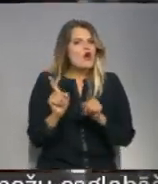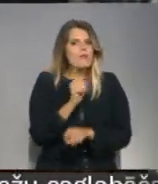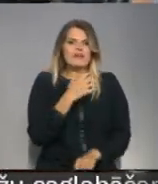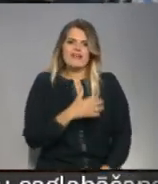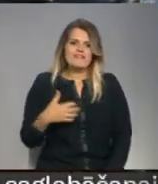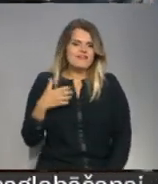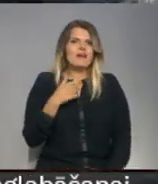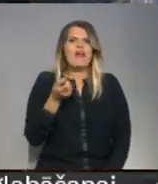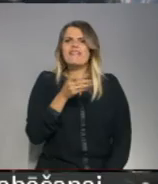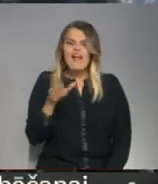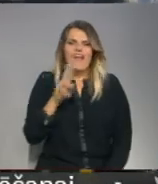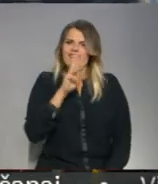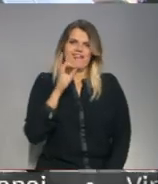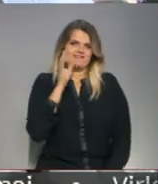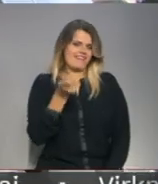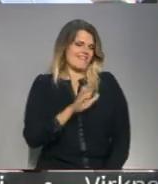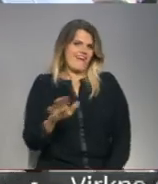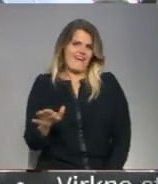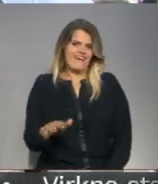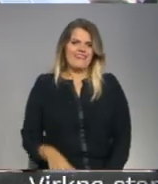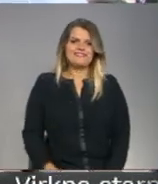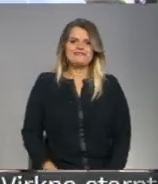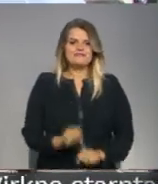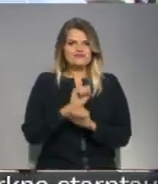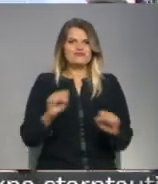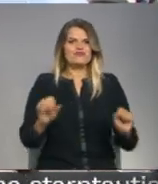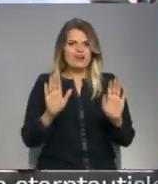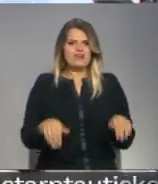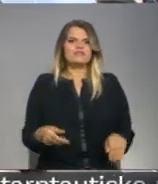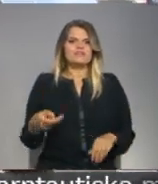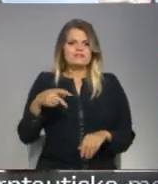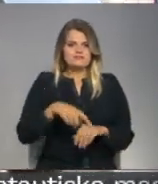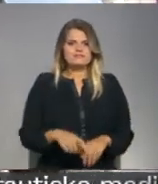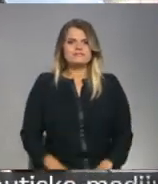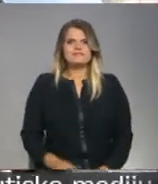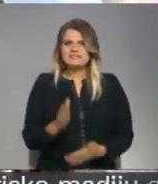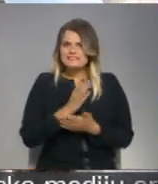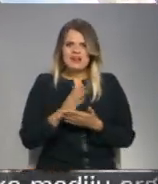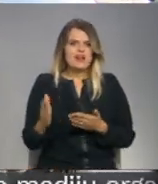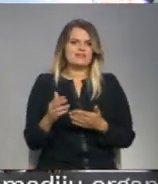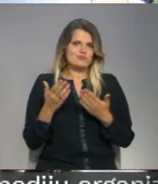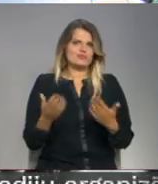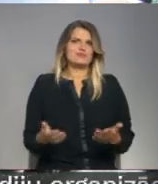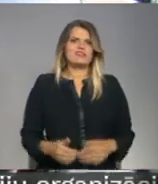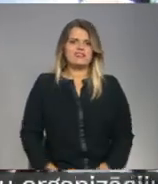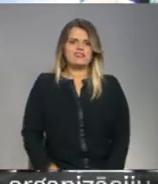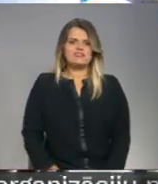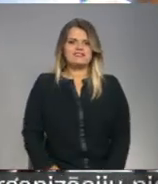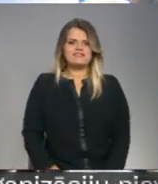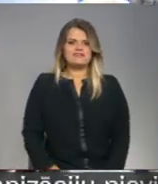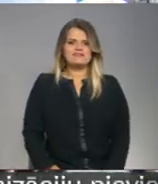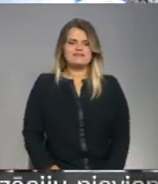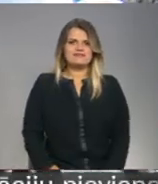Nu, nekad nesaka nekad. Droši. Jā, viss kāršīgi. Nu, re.